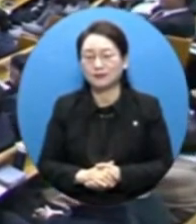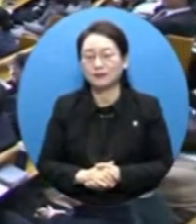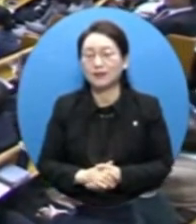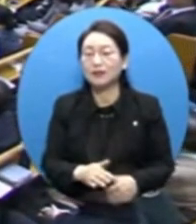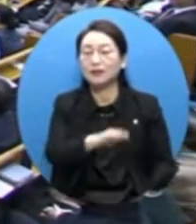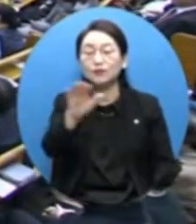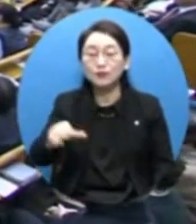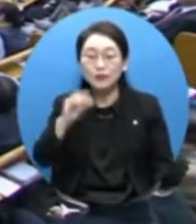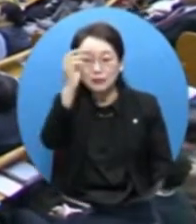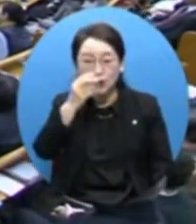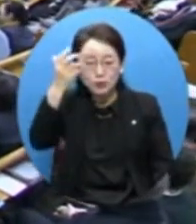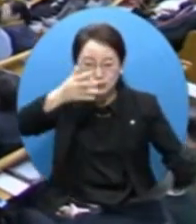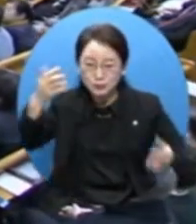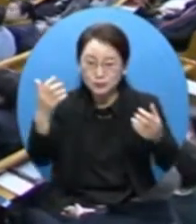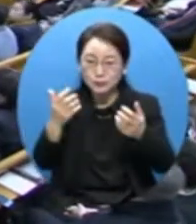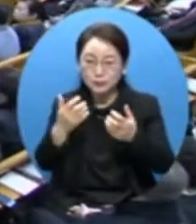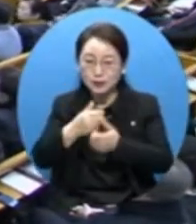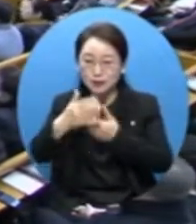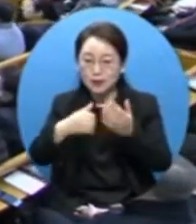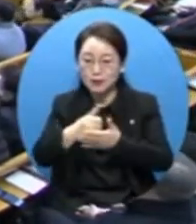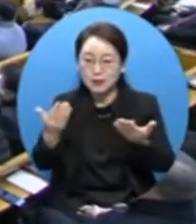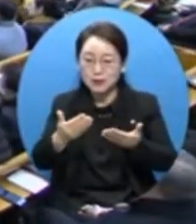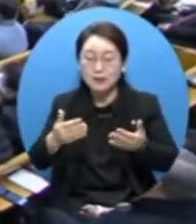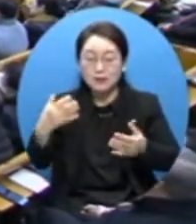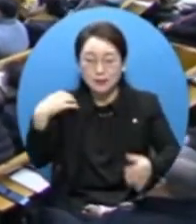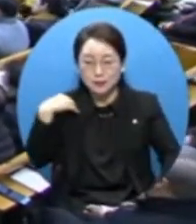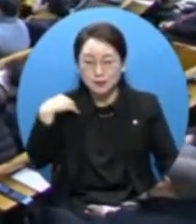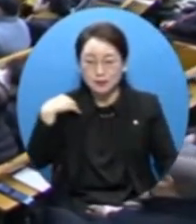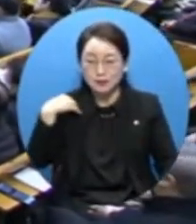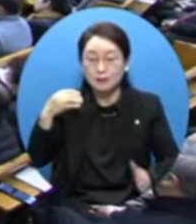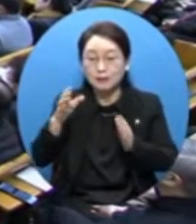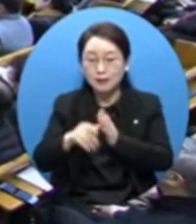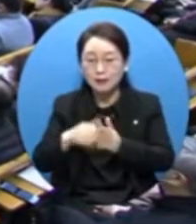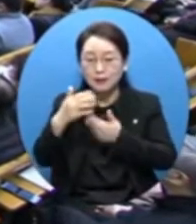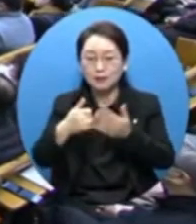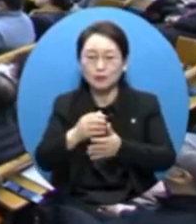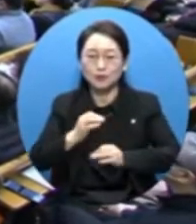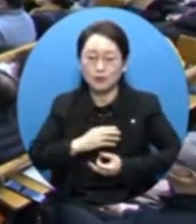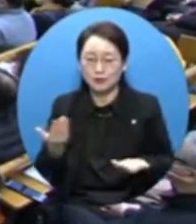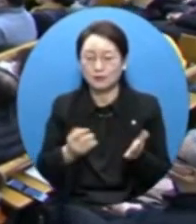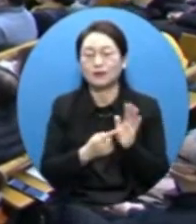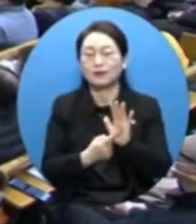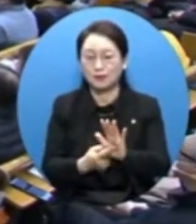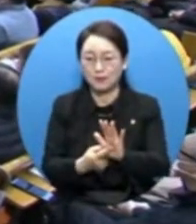우리가 성령 충만하여 하나님의 귀한 삶을 감당할 때 하나님의 놀라운 역사가 나타나게 되는 것입니다.